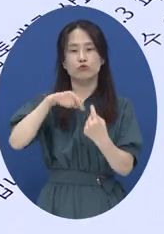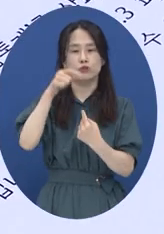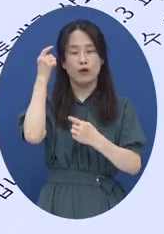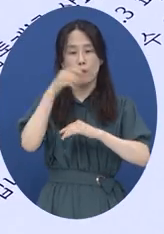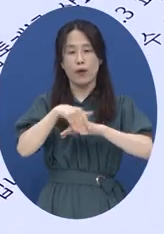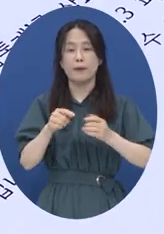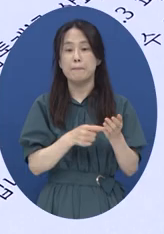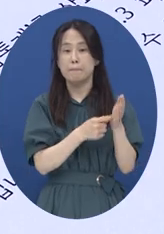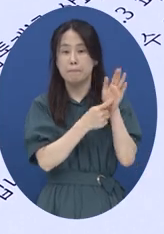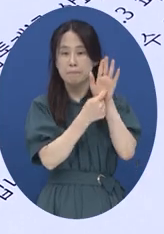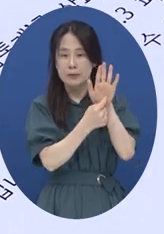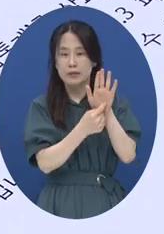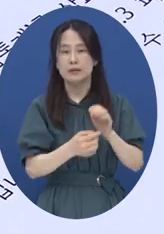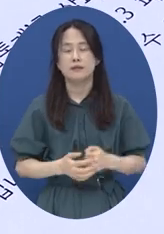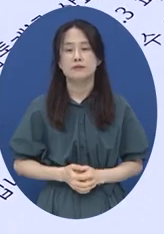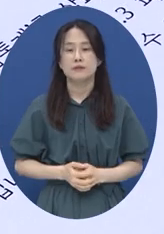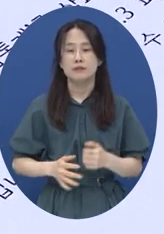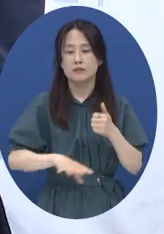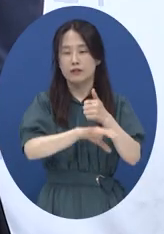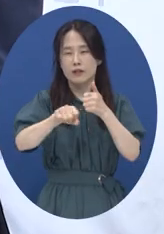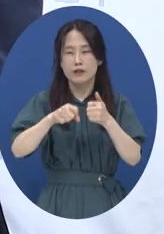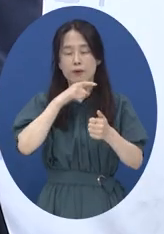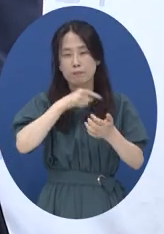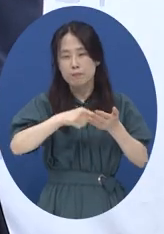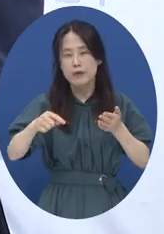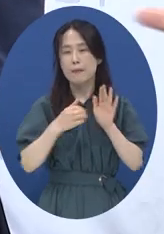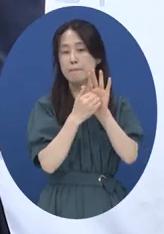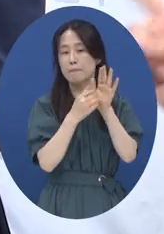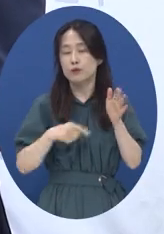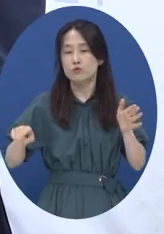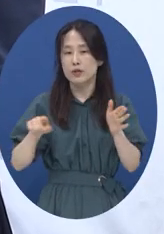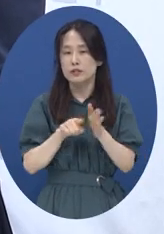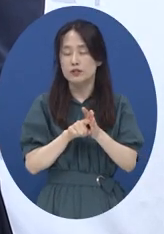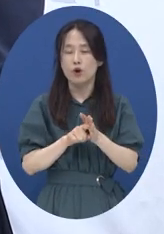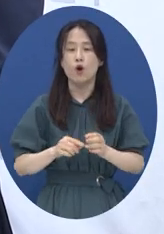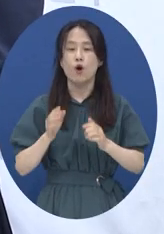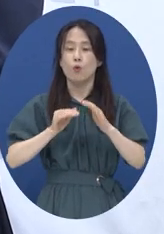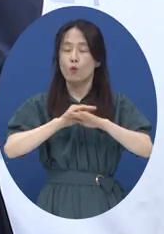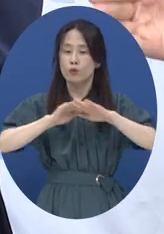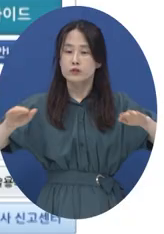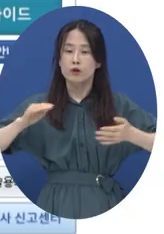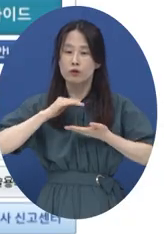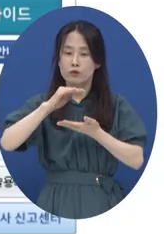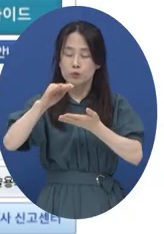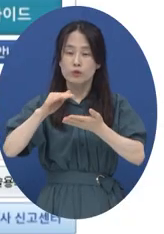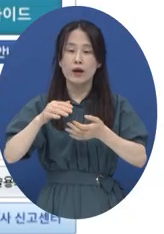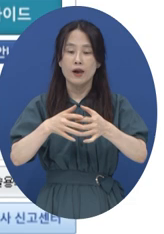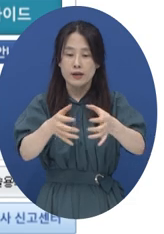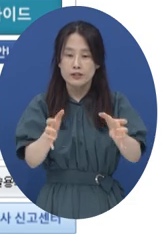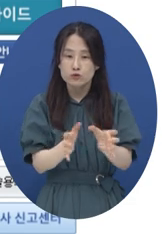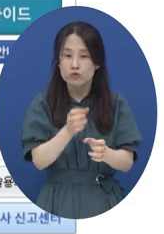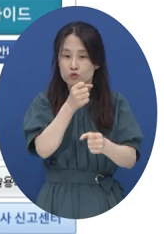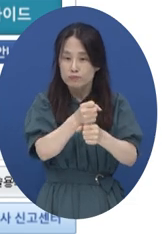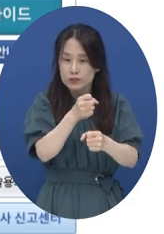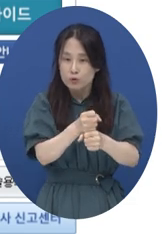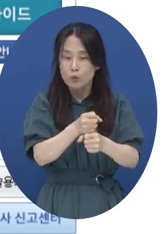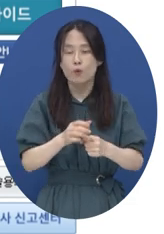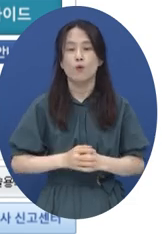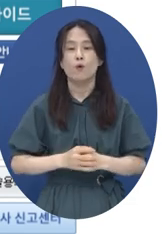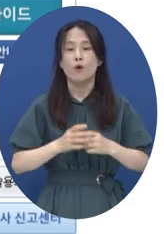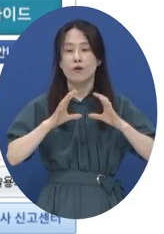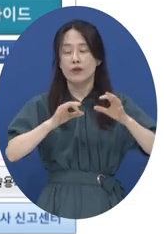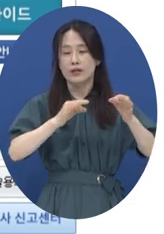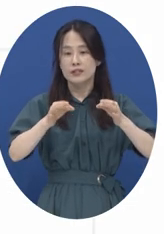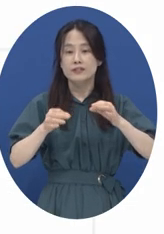계획을 발표했습니다. 독과점 폐해를 막기 위해 가칭 공정조달 기구를 설치하고 조달청의 나라장터를